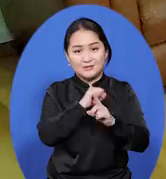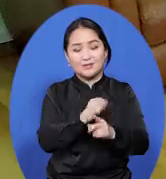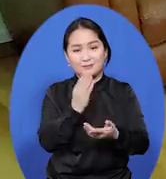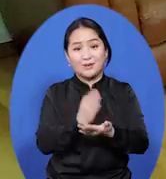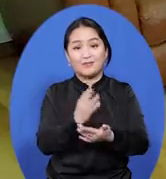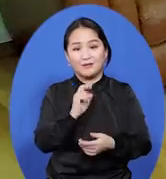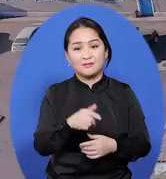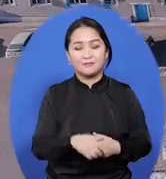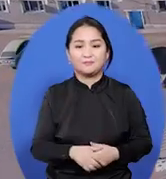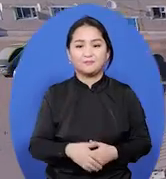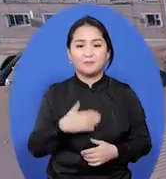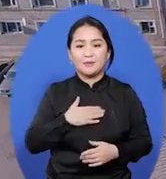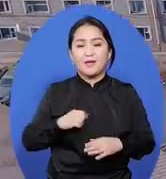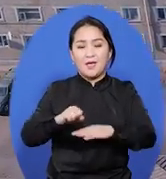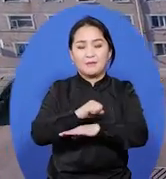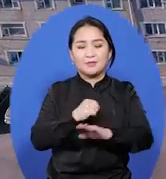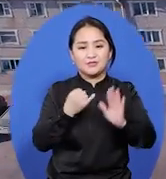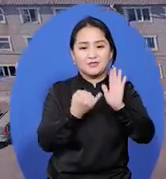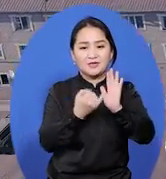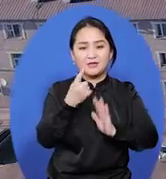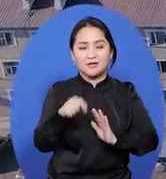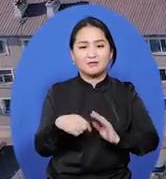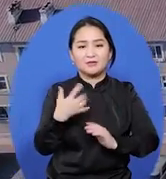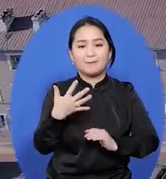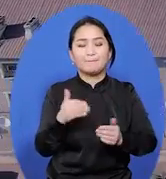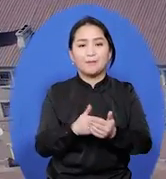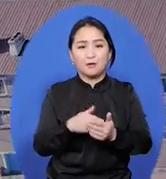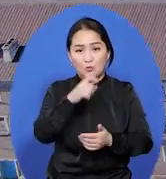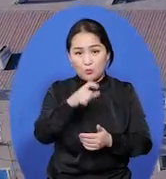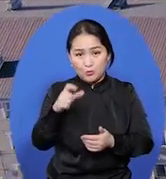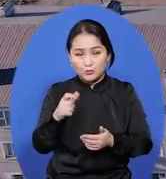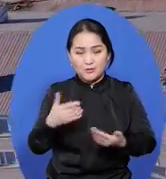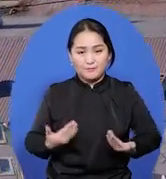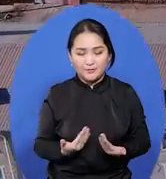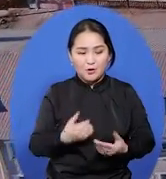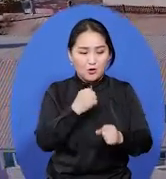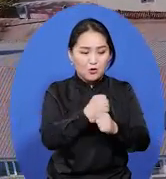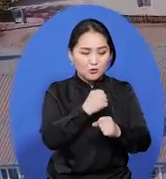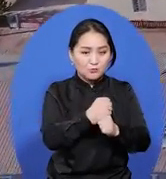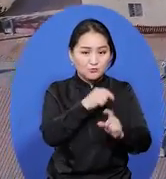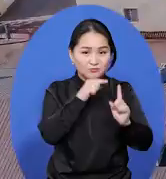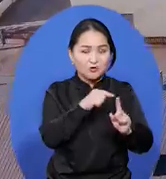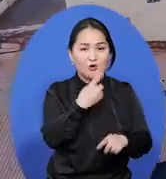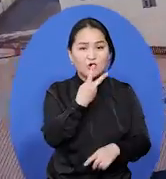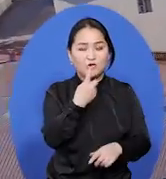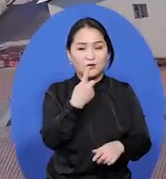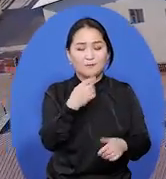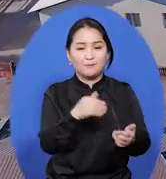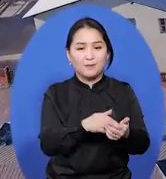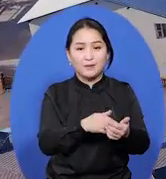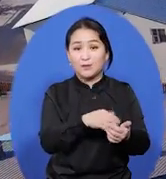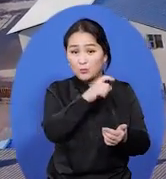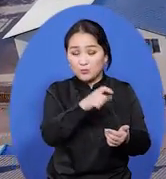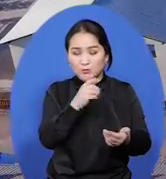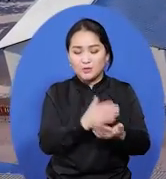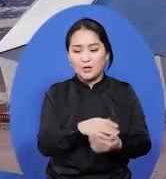ачаал бол байдаг. За манай аймагч өөрөө 61.5 мянган амтай. За үүнээсээ яг хөдөлмөр эхэлж байгаа 21.8 мянган хүн байгаа.